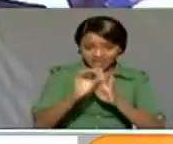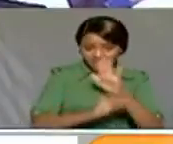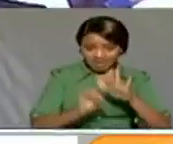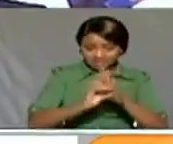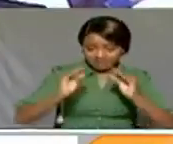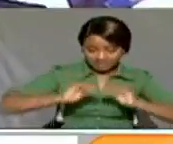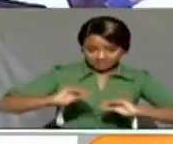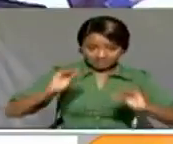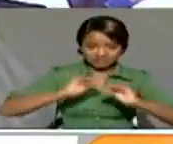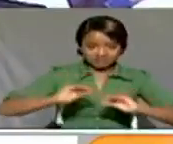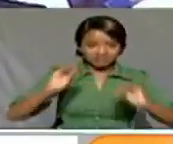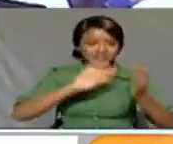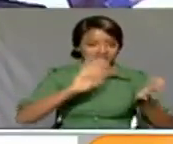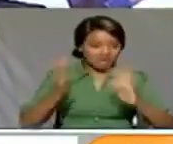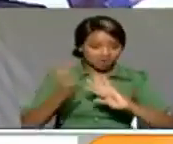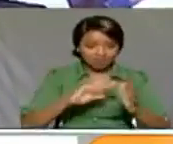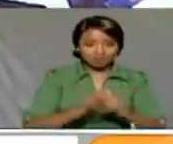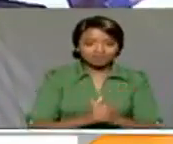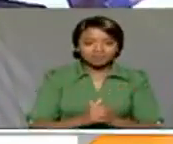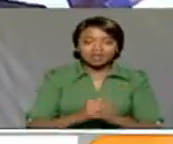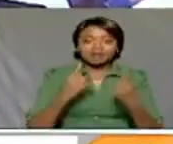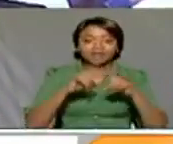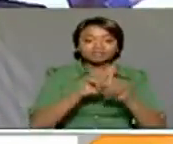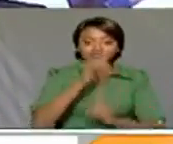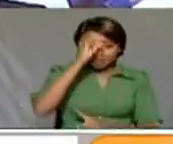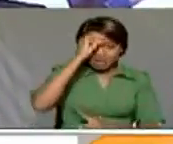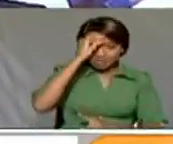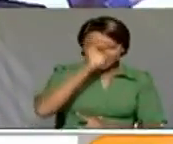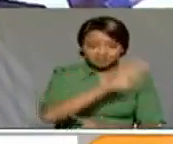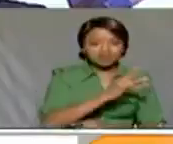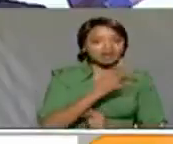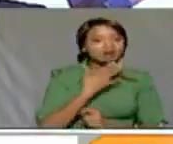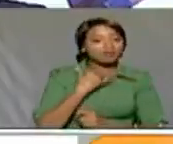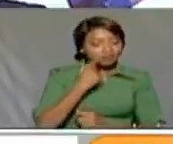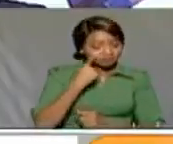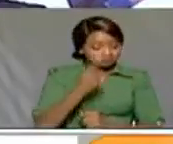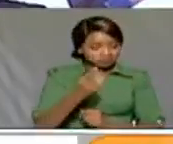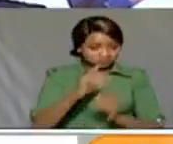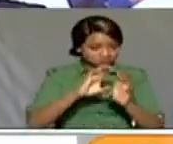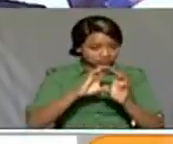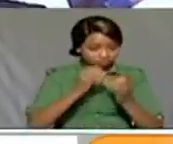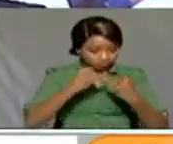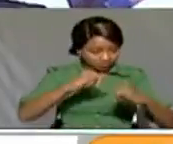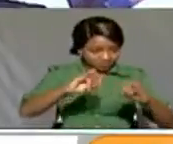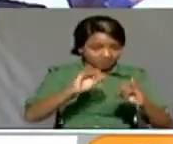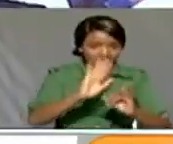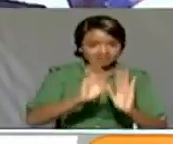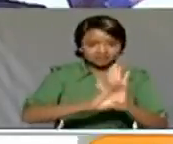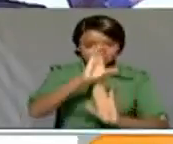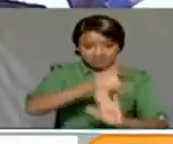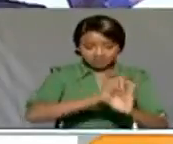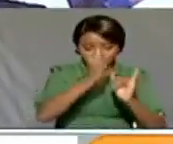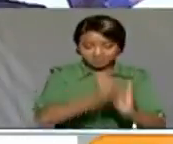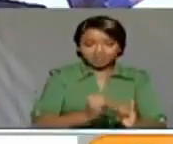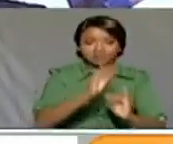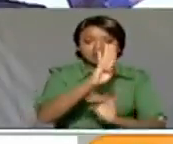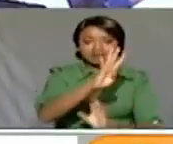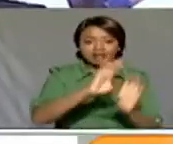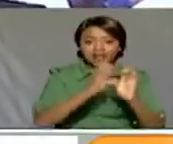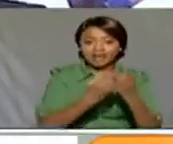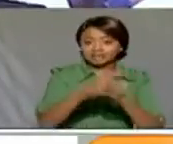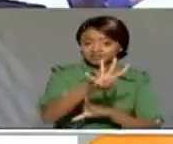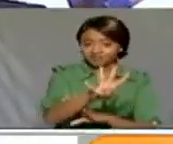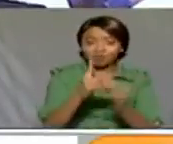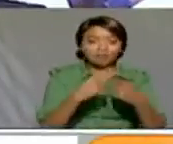kwa sasa? Na huku serikali kitathmini mtaala huu katika darasa la 4, wanafunzi katika shule za kibinafsi wanaonekana kupiga hatua,